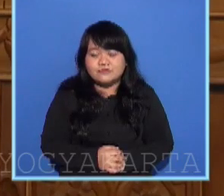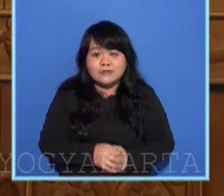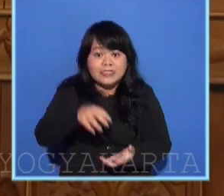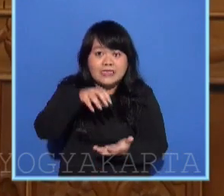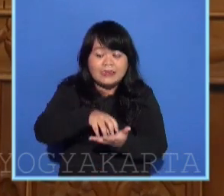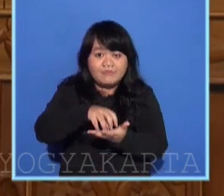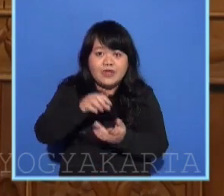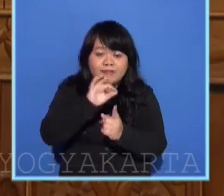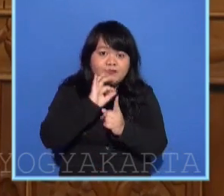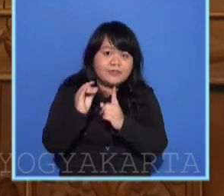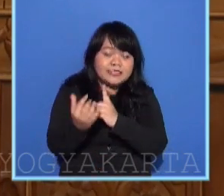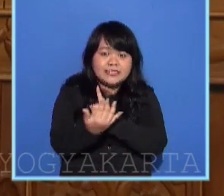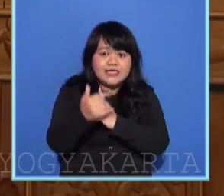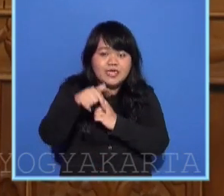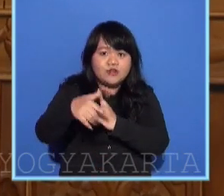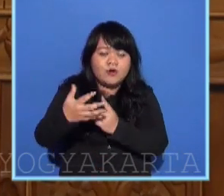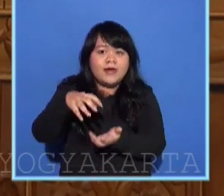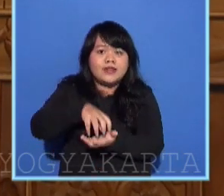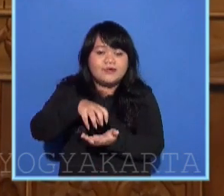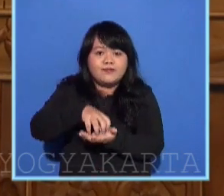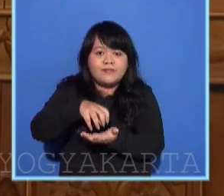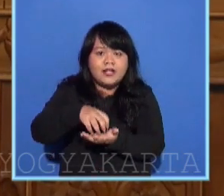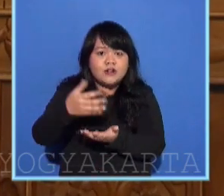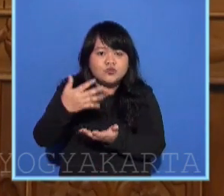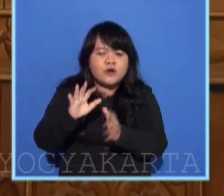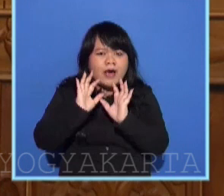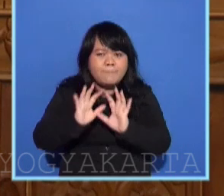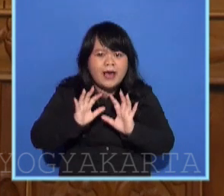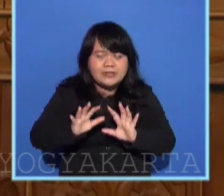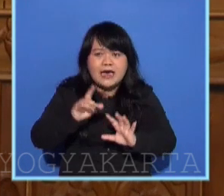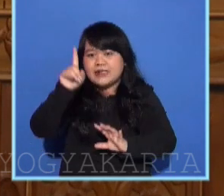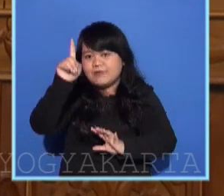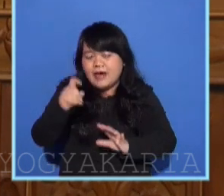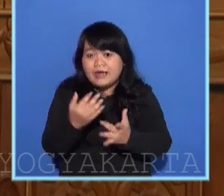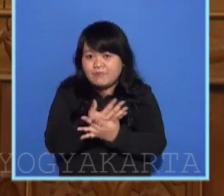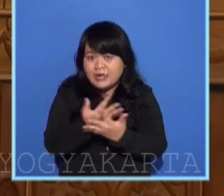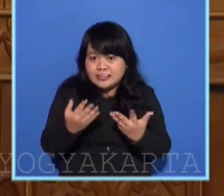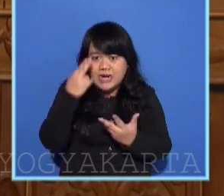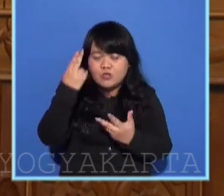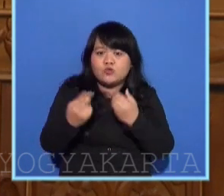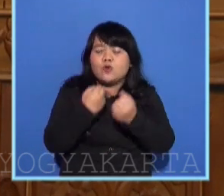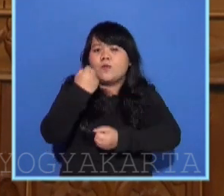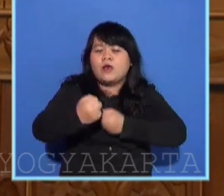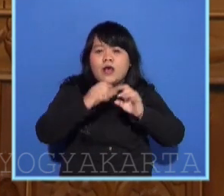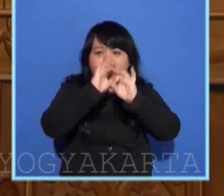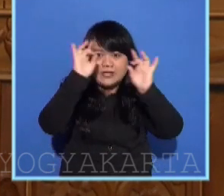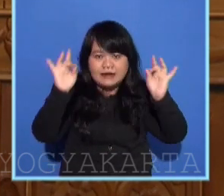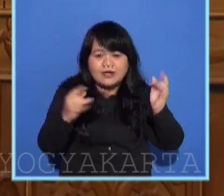laladan pesisirjak setunggaling lahan ingang sampun kathah dipak Kang